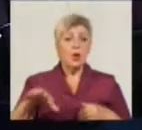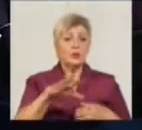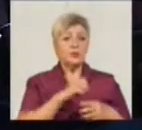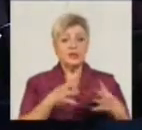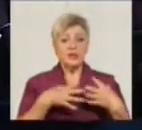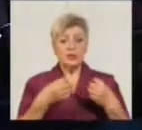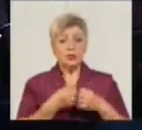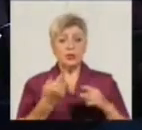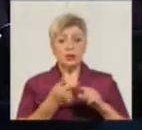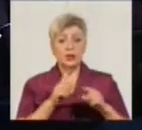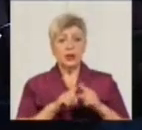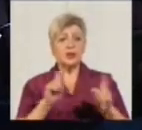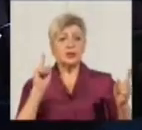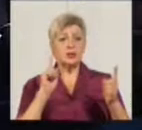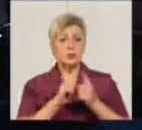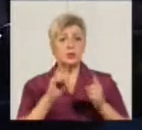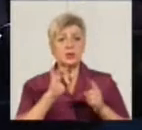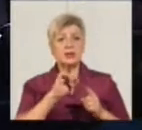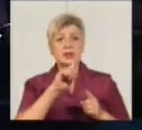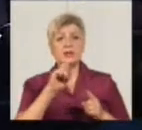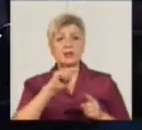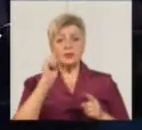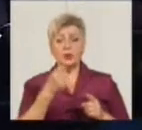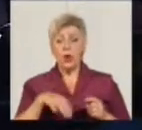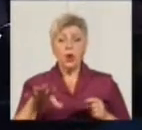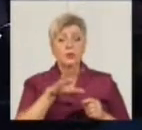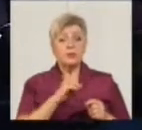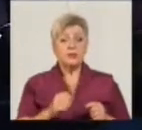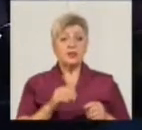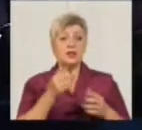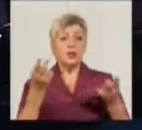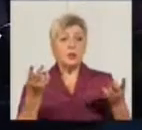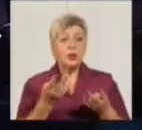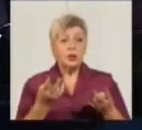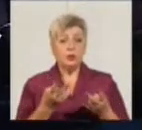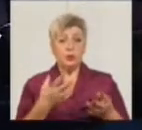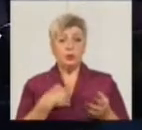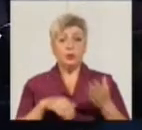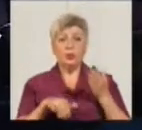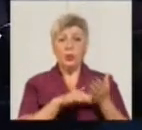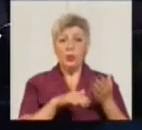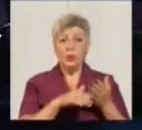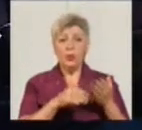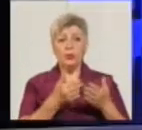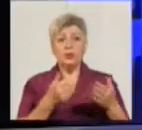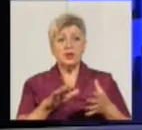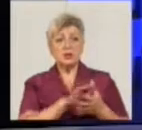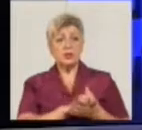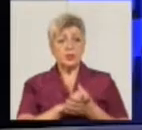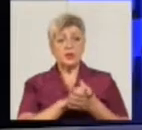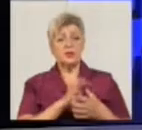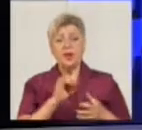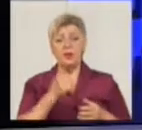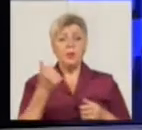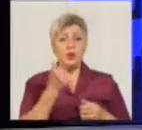впритул зіткнулися з війною, вони всі потребують допомоги від суспільства і від держави в першу чергу.